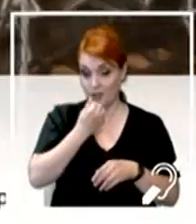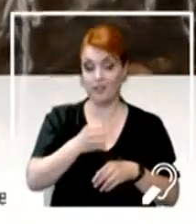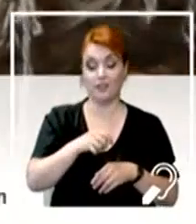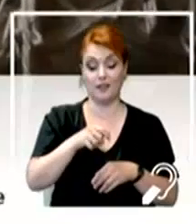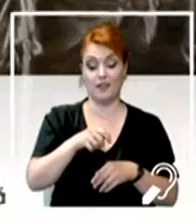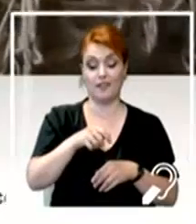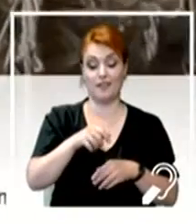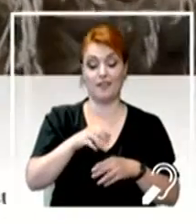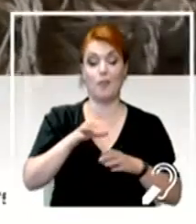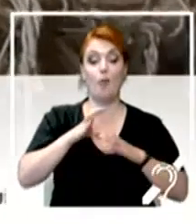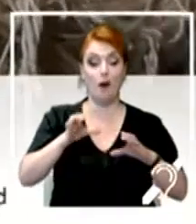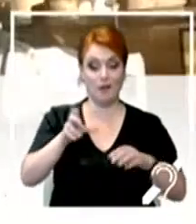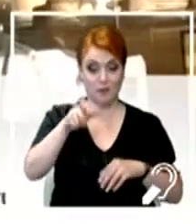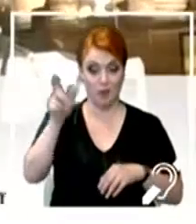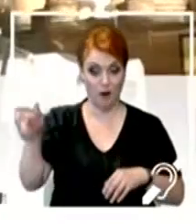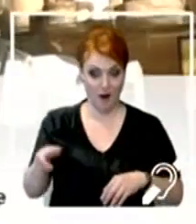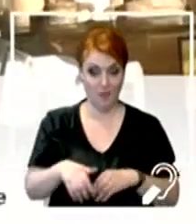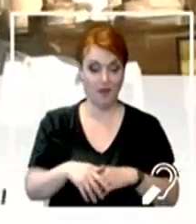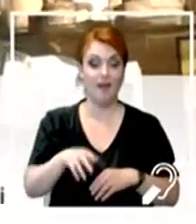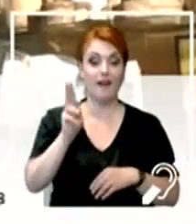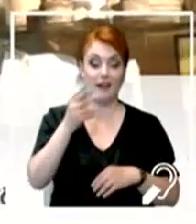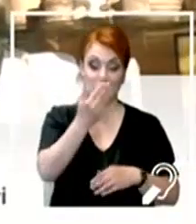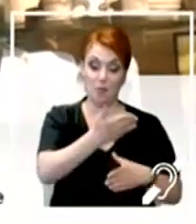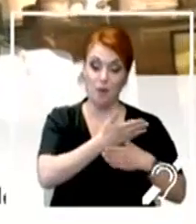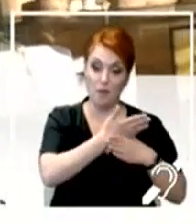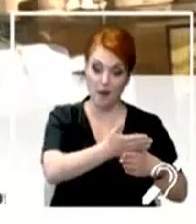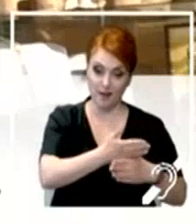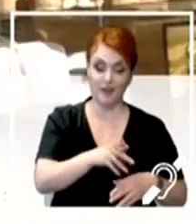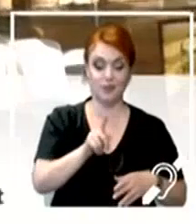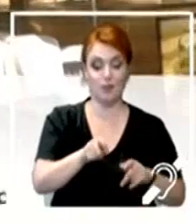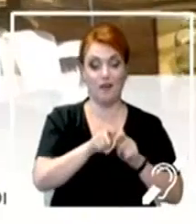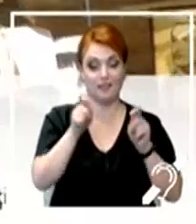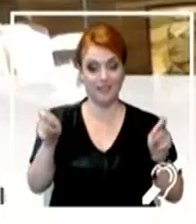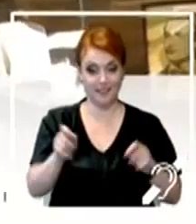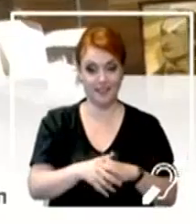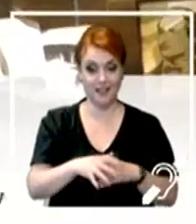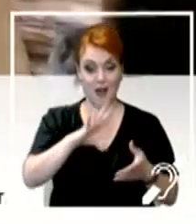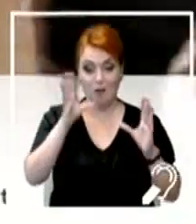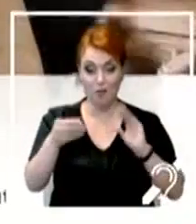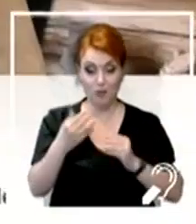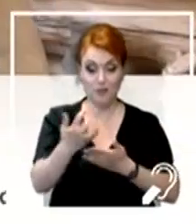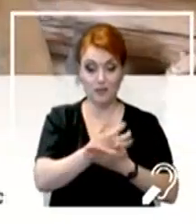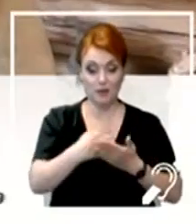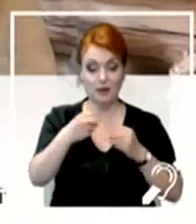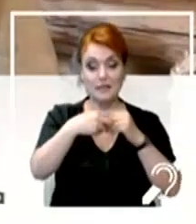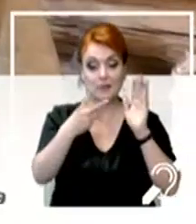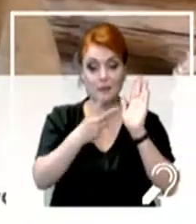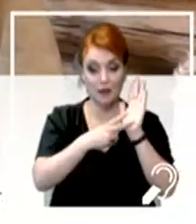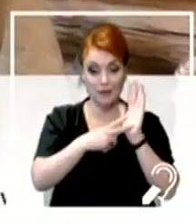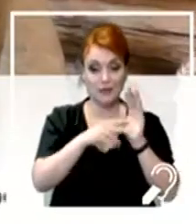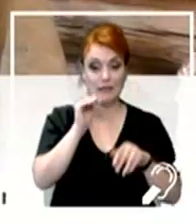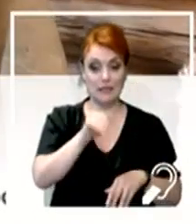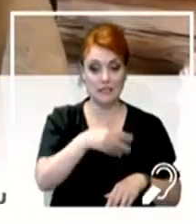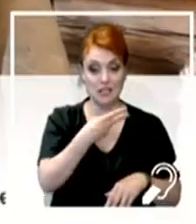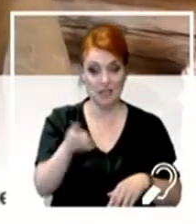au contribuit cu suma de 17.000 de euro. Din acești bani au fost cumpărate echipamente de securitate, vitrine, calculatoare și